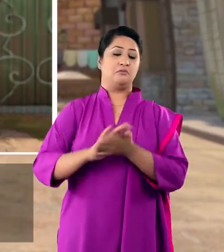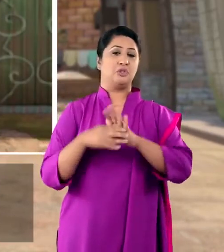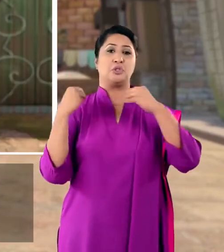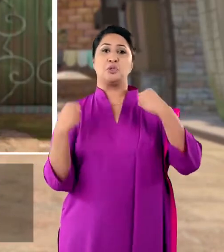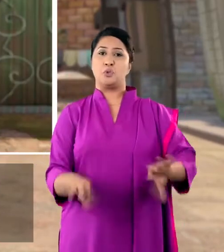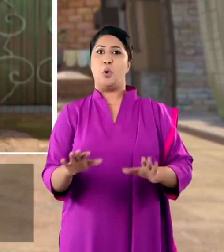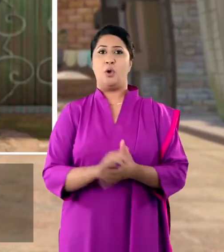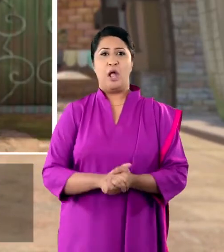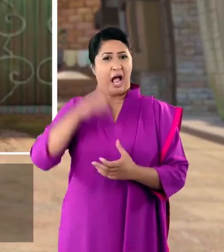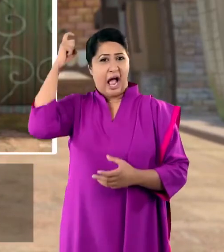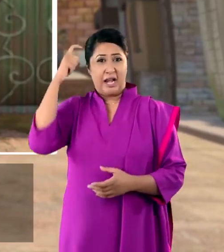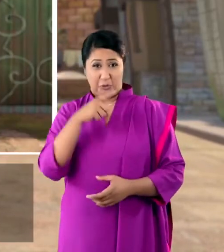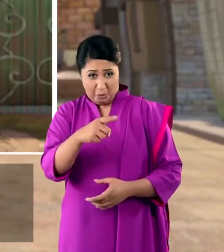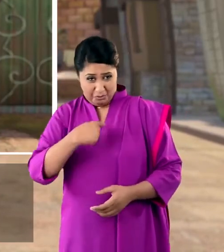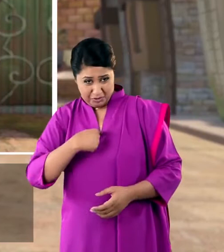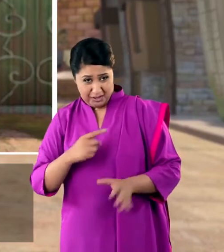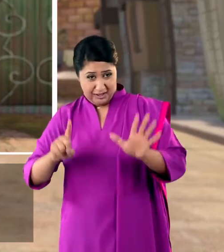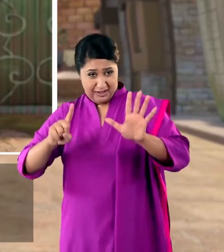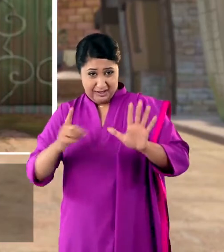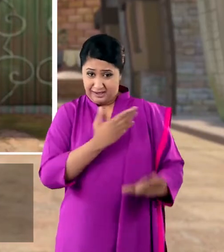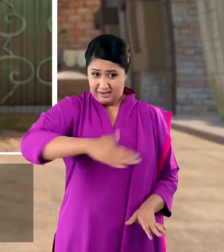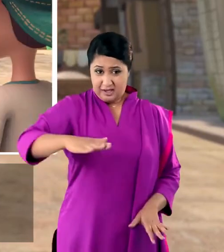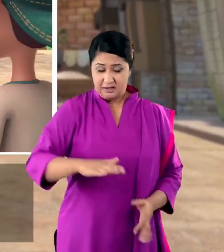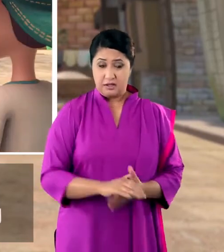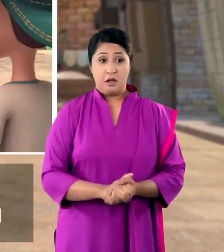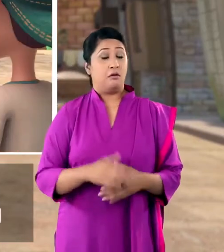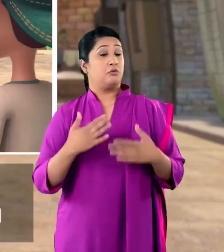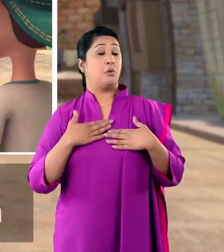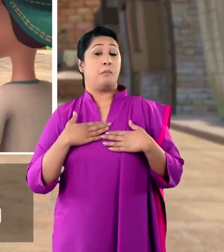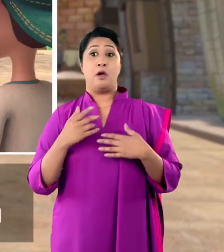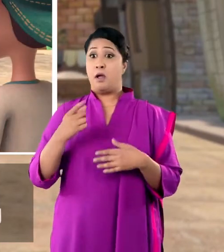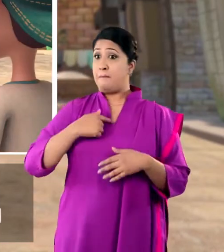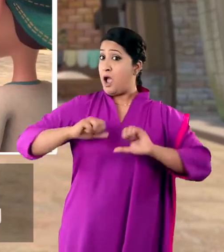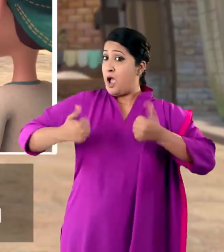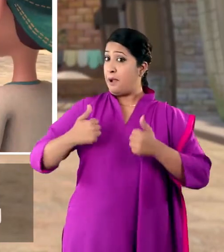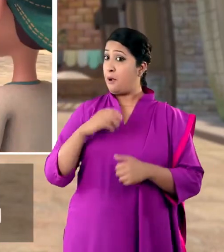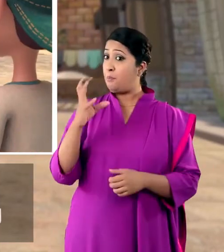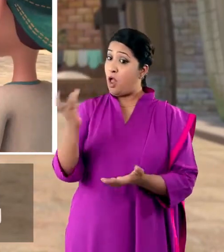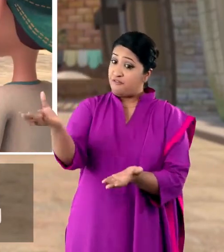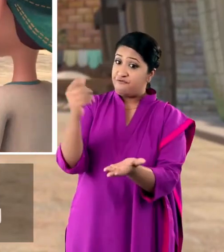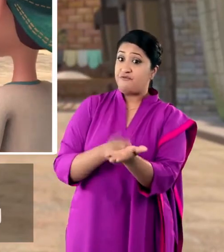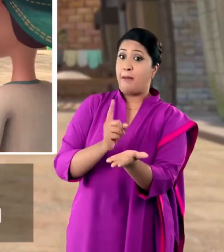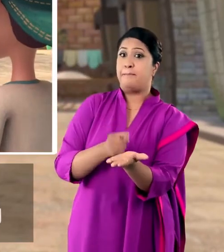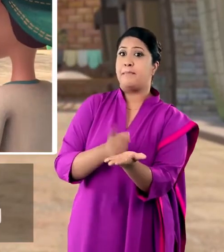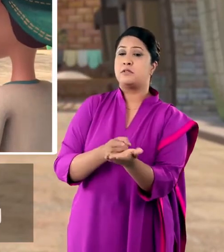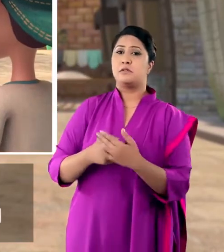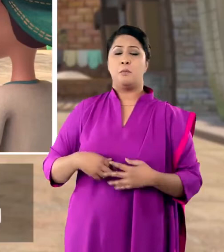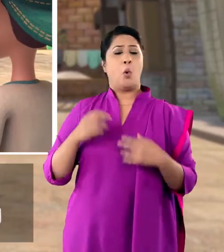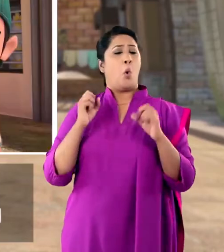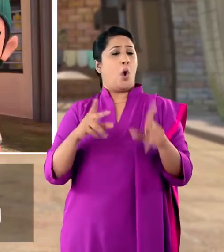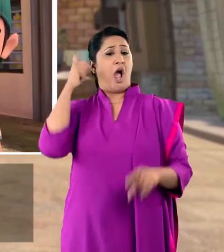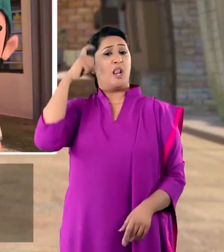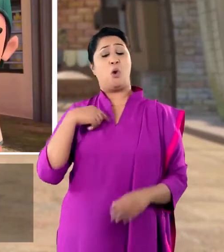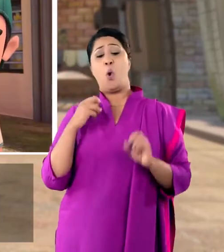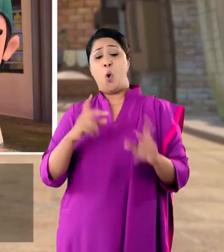तुम मुझे छक्का मारोगी? और अगर तुम ये कर सकी तो तुम हमें तंग करना छोड़ दोगे और मेरी बॉल मुझे वापस कर